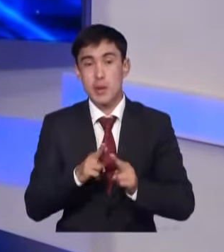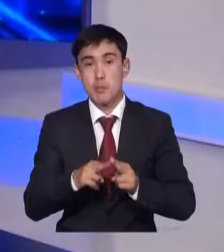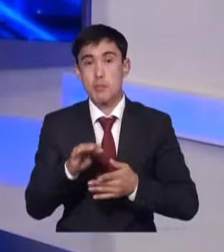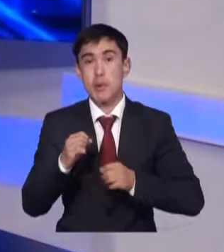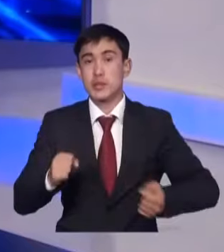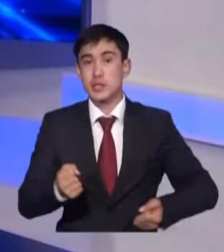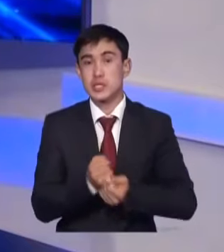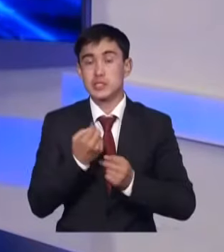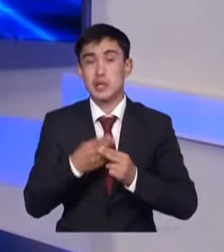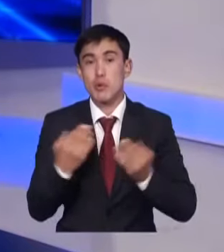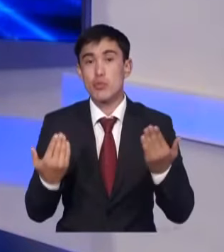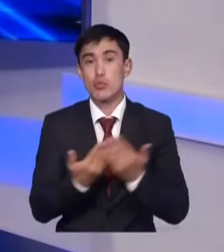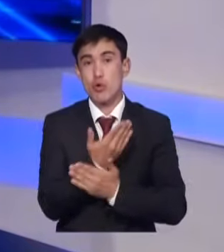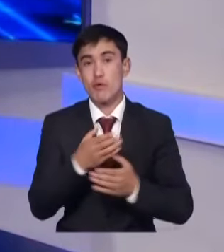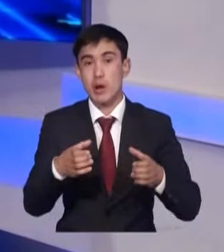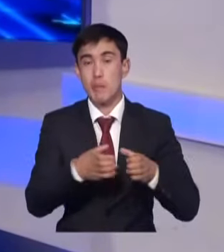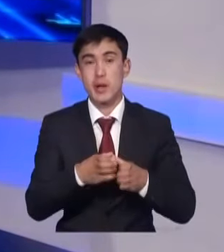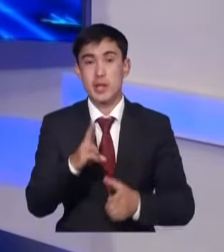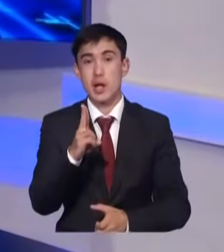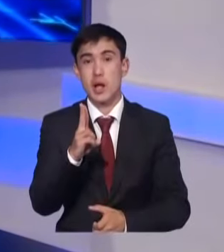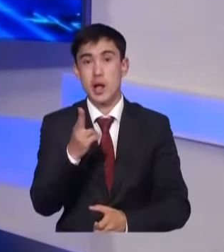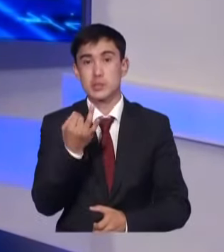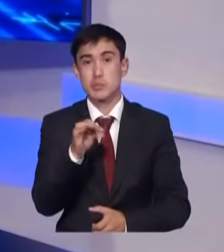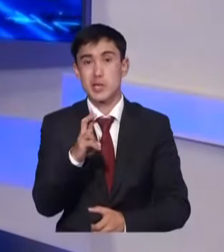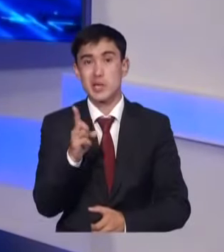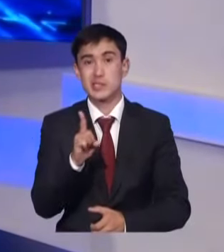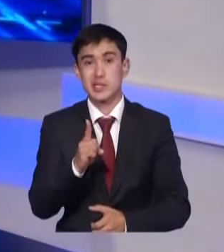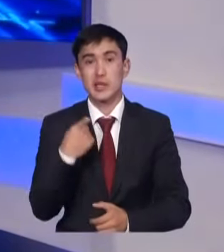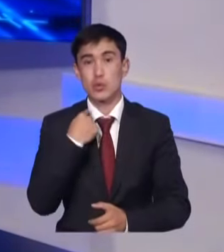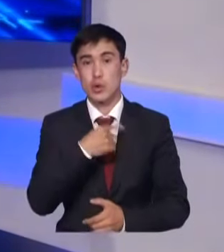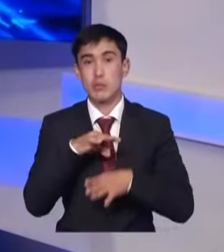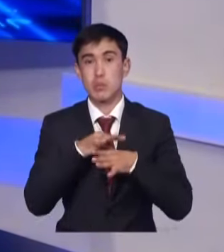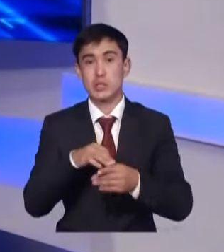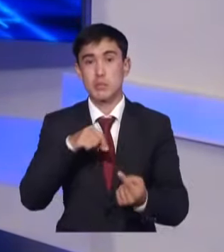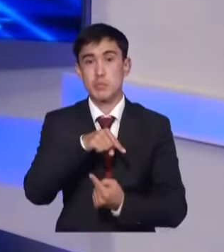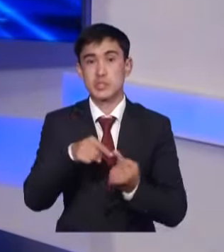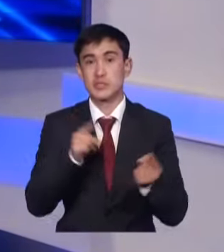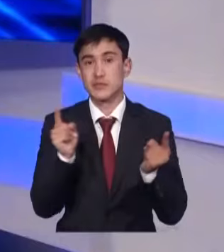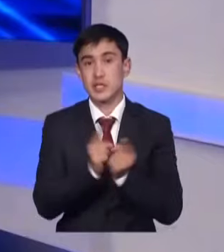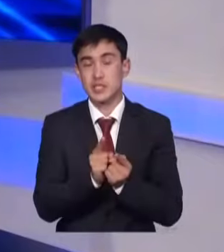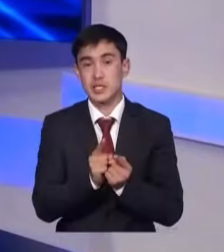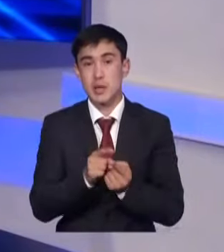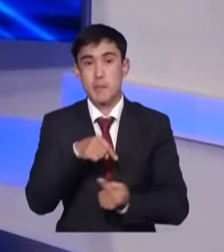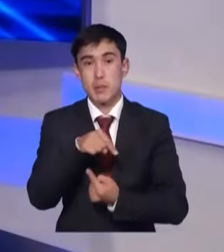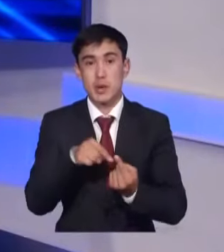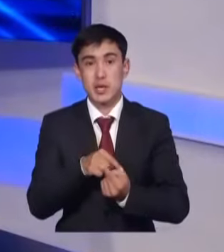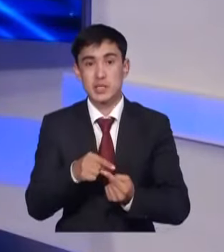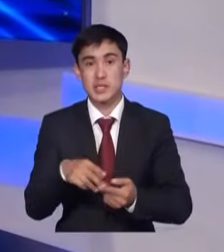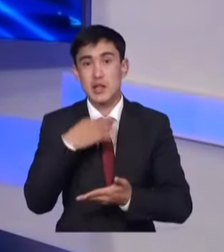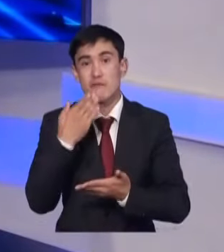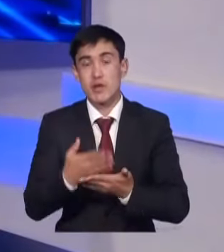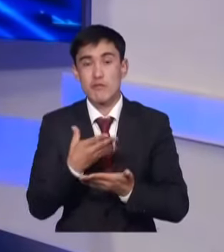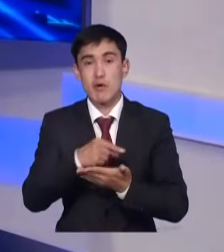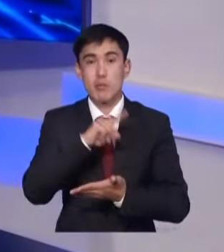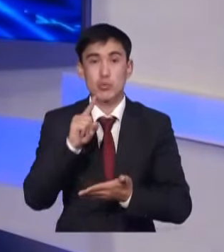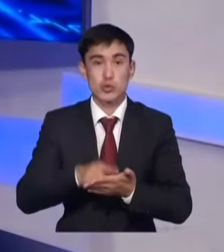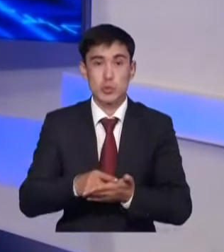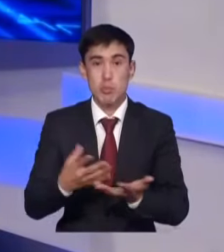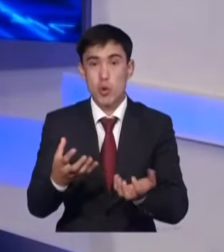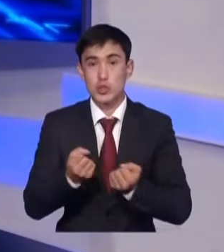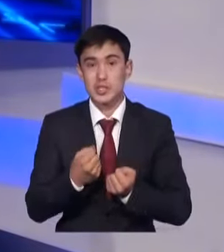При поддержке самой инновационной компании Каспий КИЗ в Талдыкургане прошла бизнес-встреча, где предприниматели задали свои вопросы